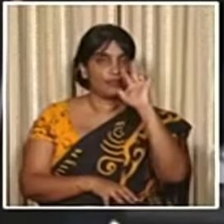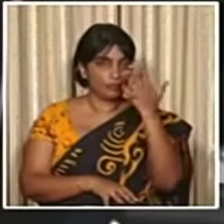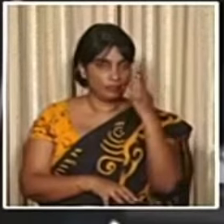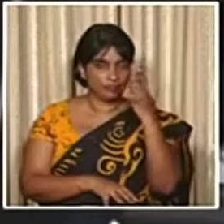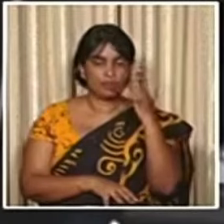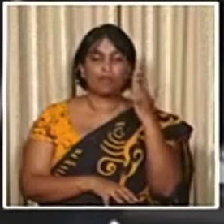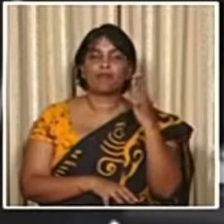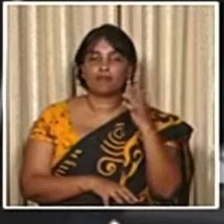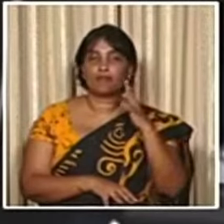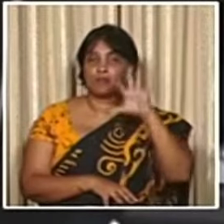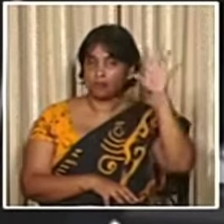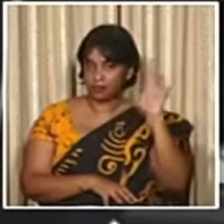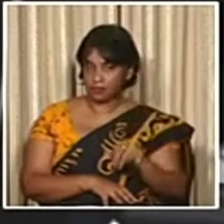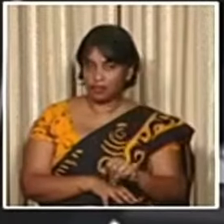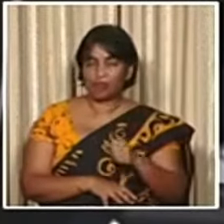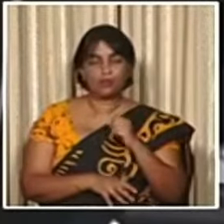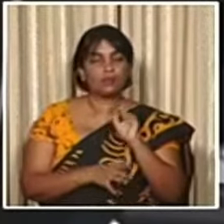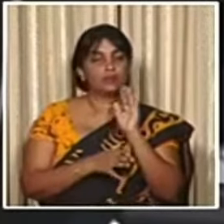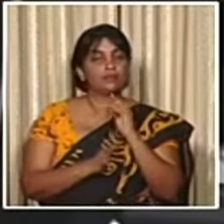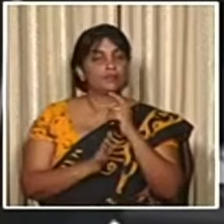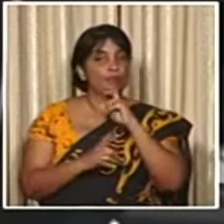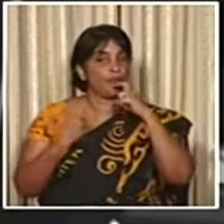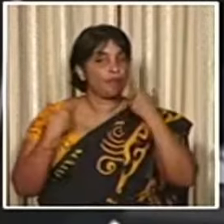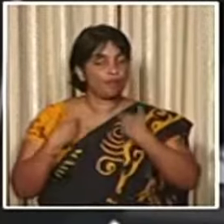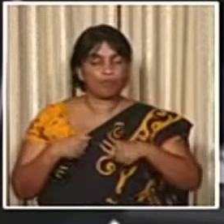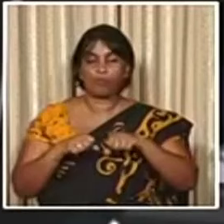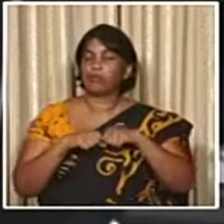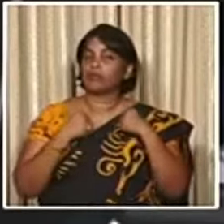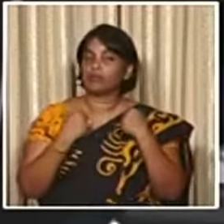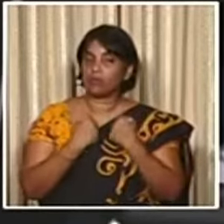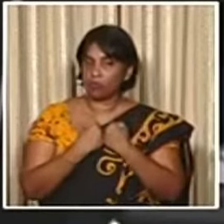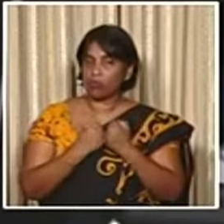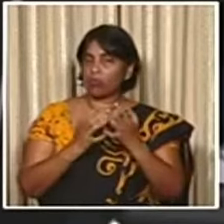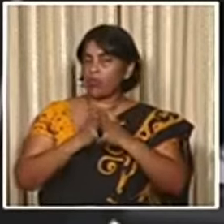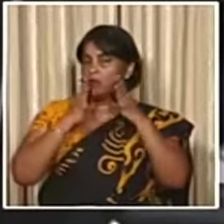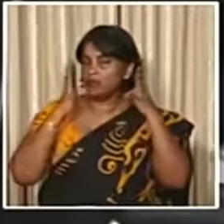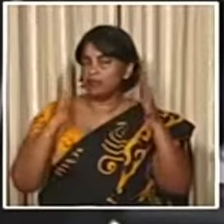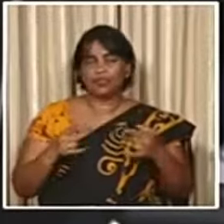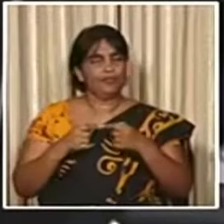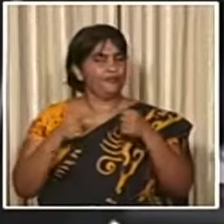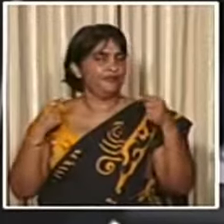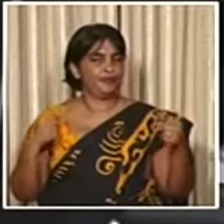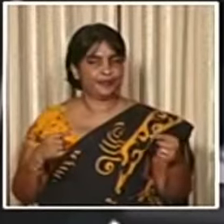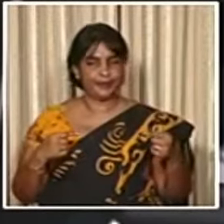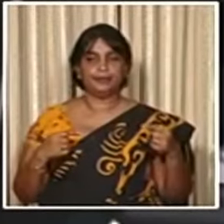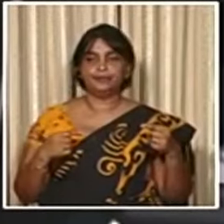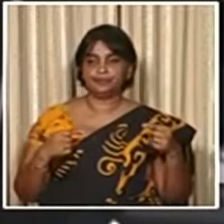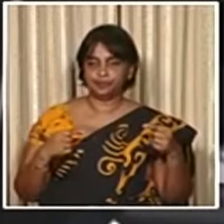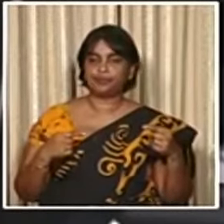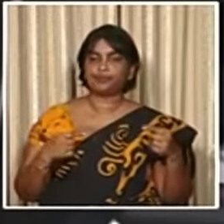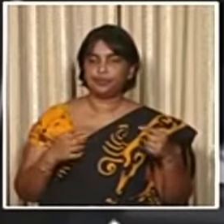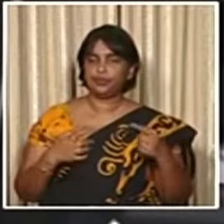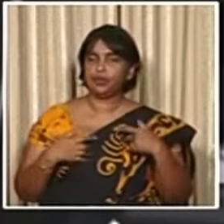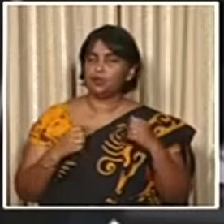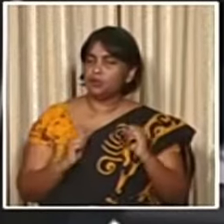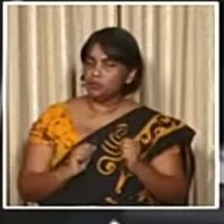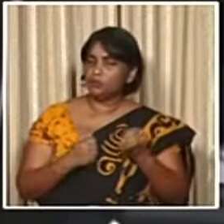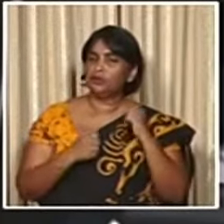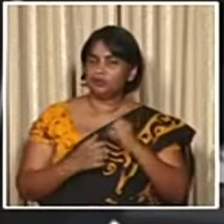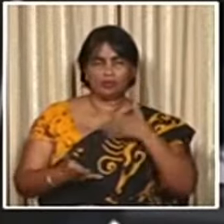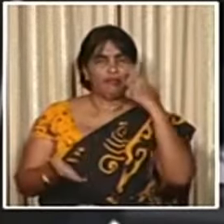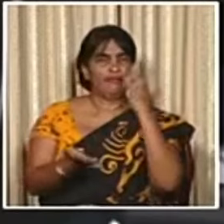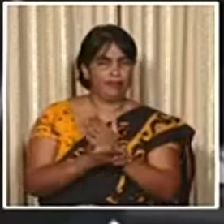1990 ගේනකොට ශ්‍රී ලංකා නීතිඥ සංගමය විශාල වශයෙන් විරෝධතාවයක් පෑවා. අපි ලොකු උත්සාහයක්